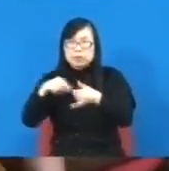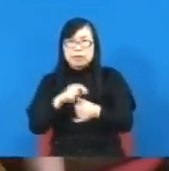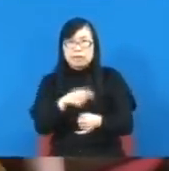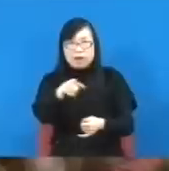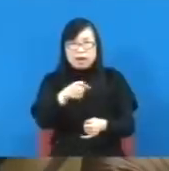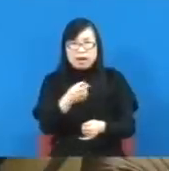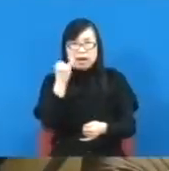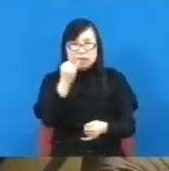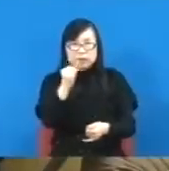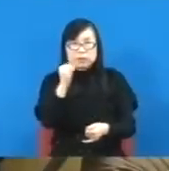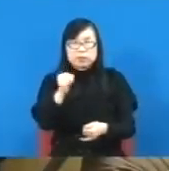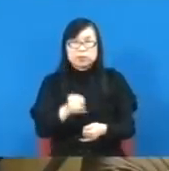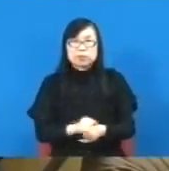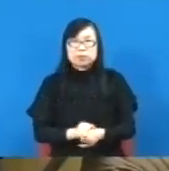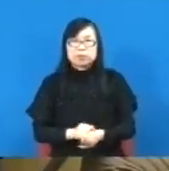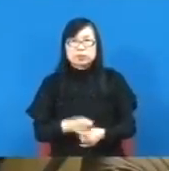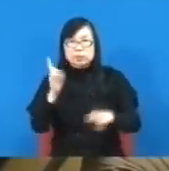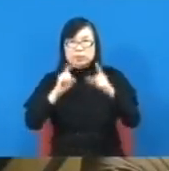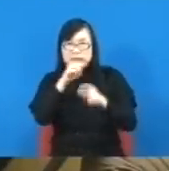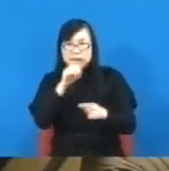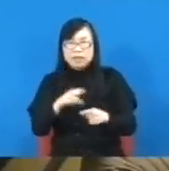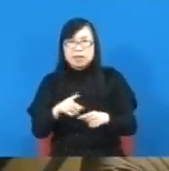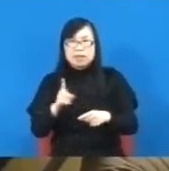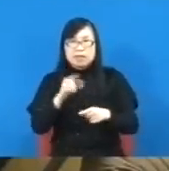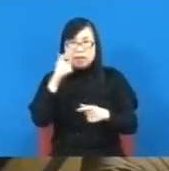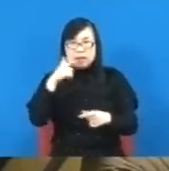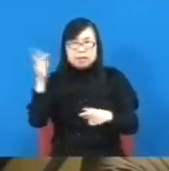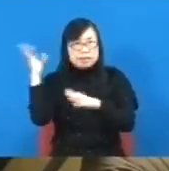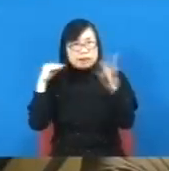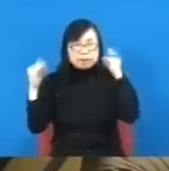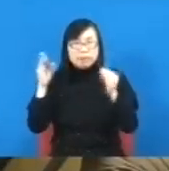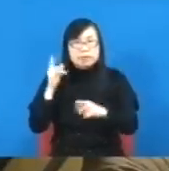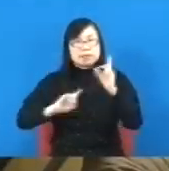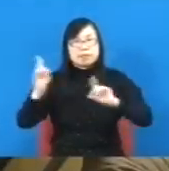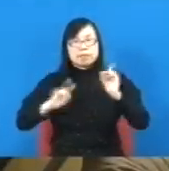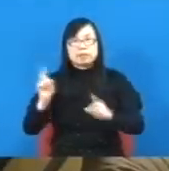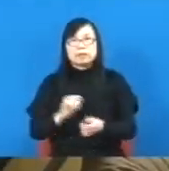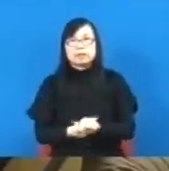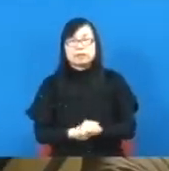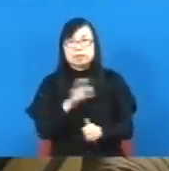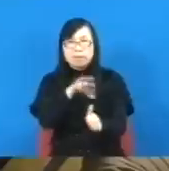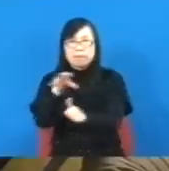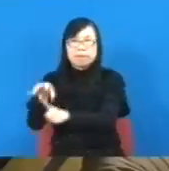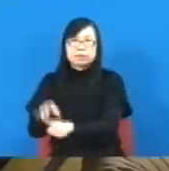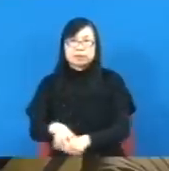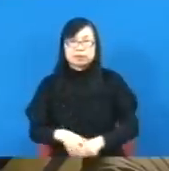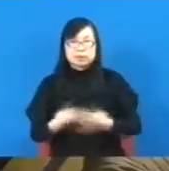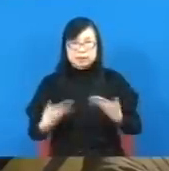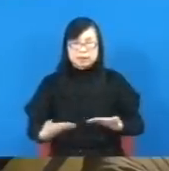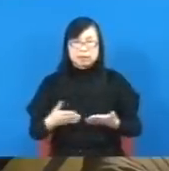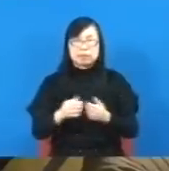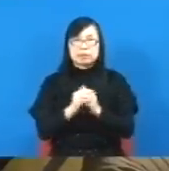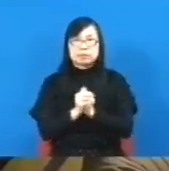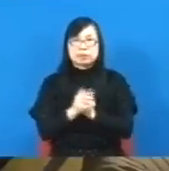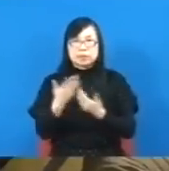棍喺港台喺度打壓新聞自由，炒人，係咪啊？梗係。即係梗係祝福佢啦，係咪啊？ 即係而